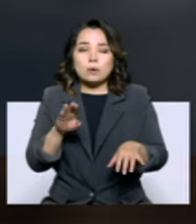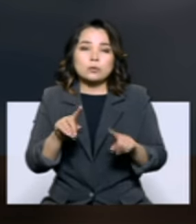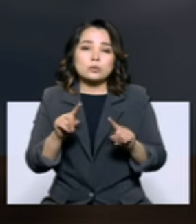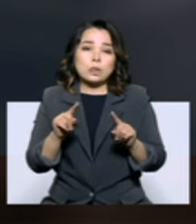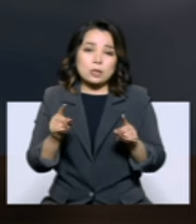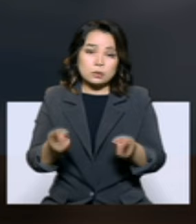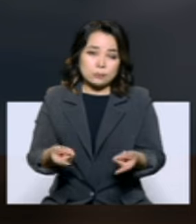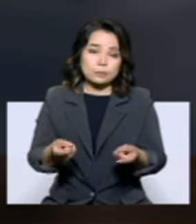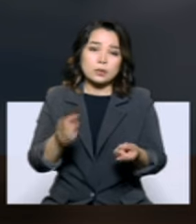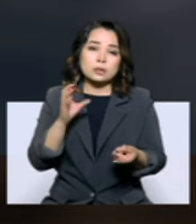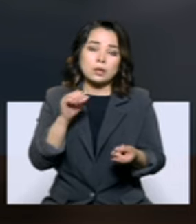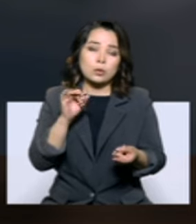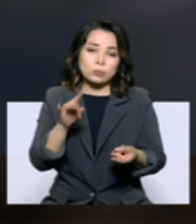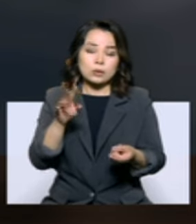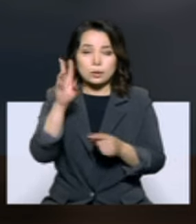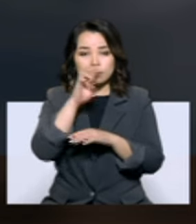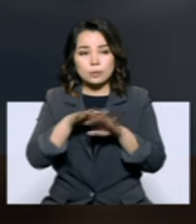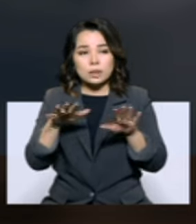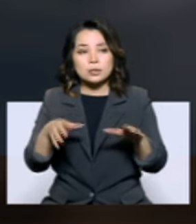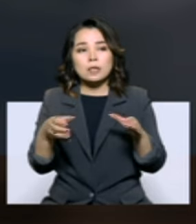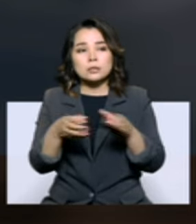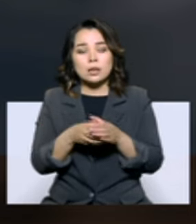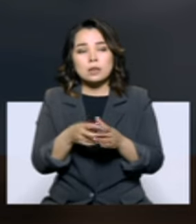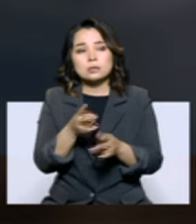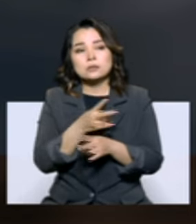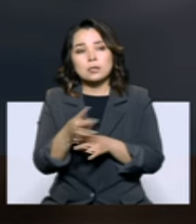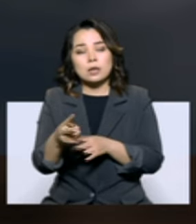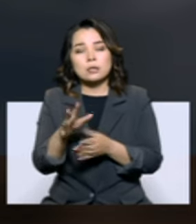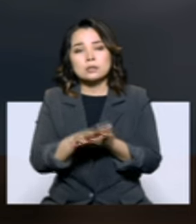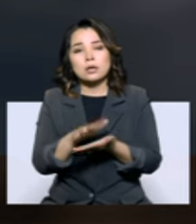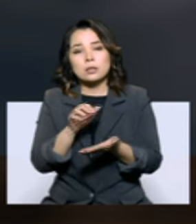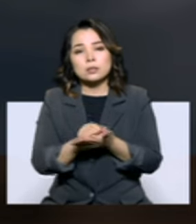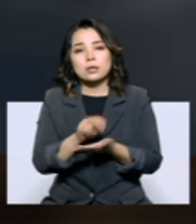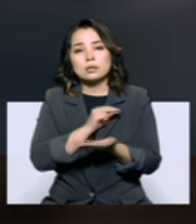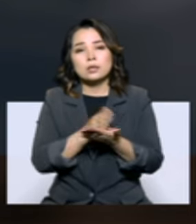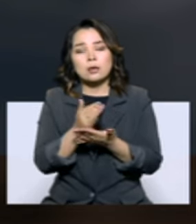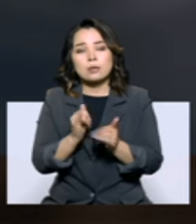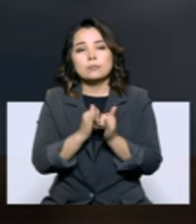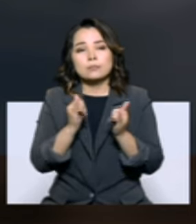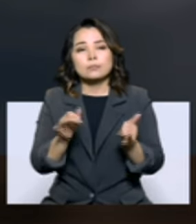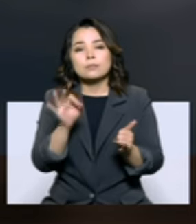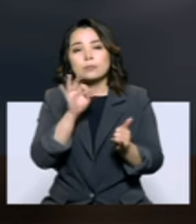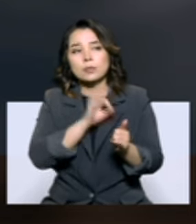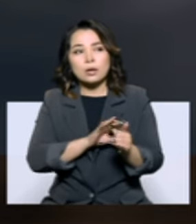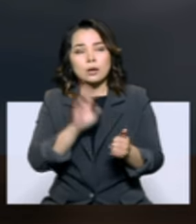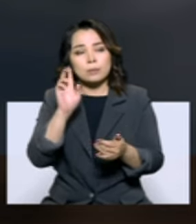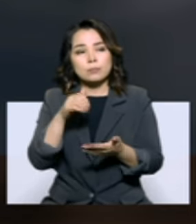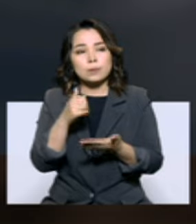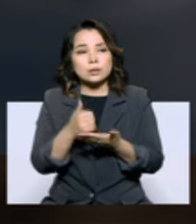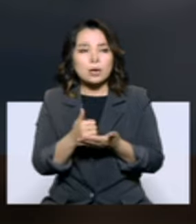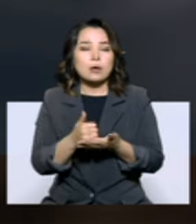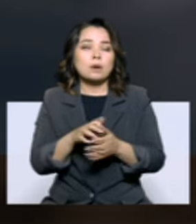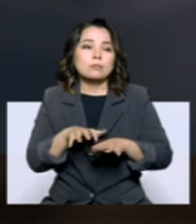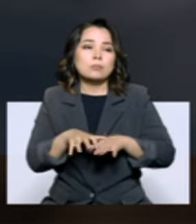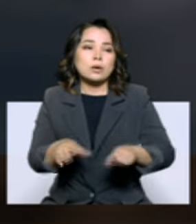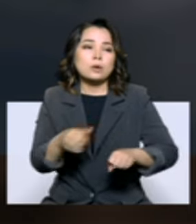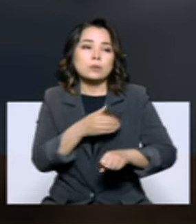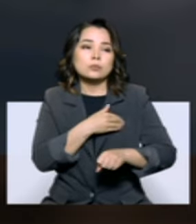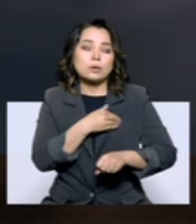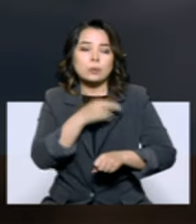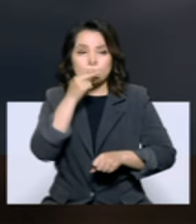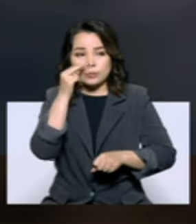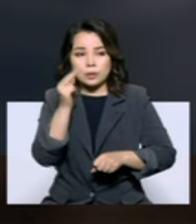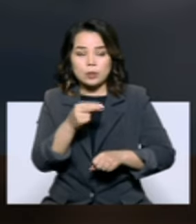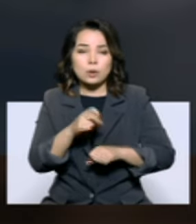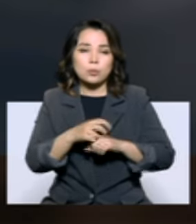былтыр сәуірде мемлекетке опасыздық жасады, қызмет бабын асыра пайдаланды, билікті күшпен басып алмақ болып деген